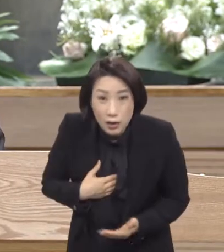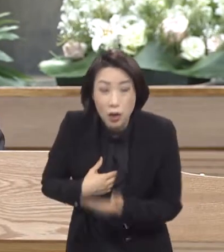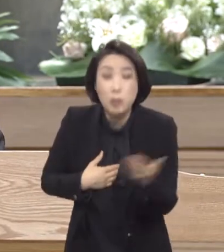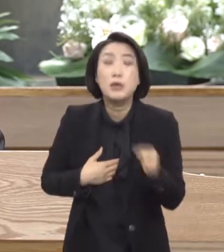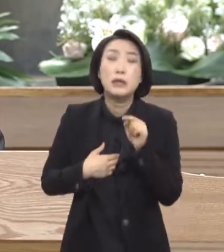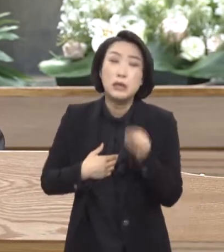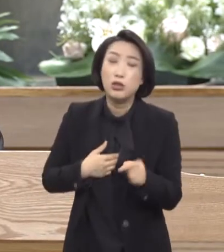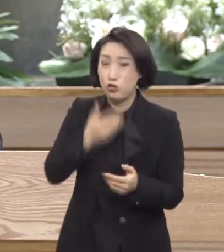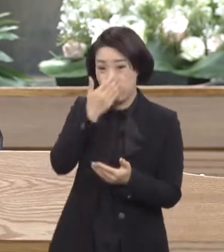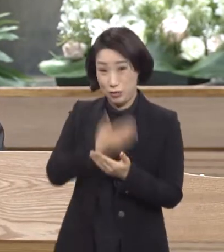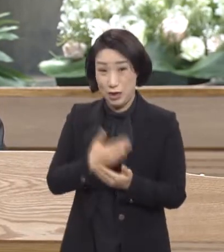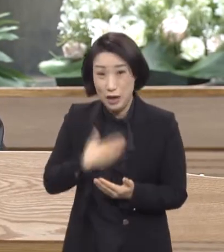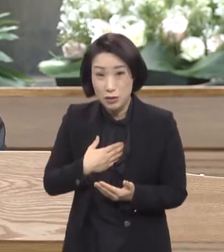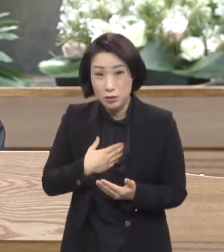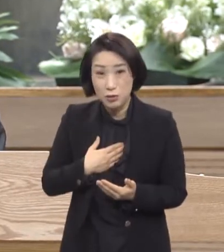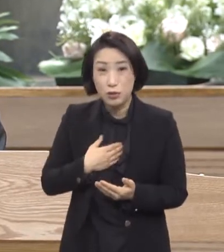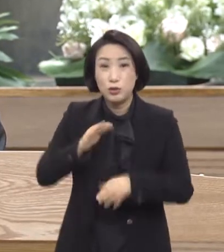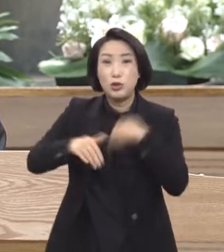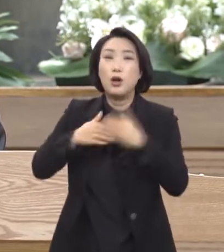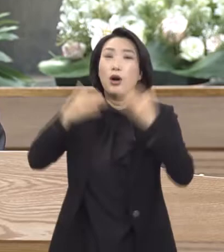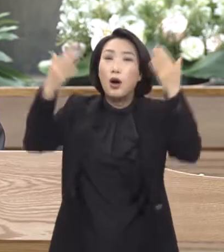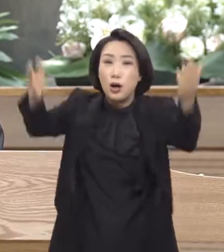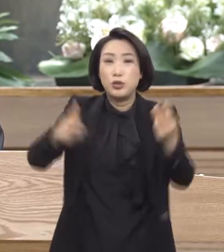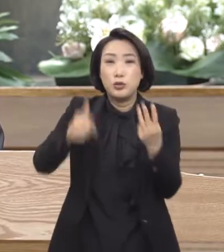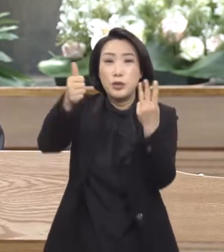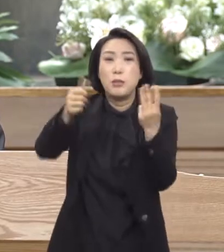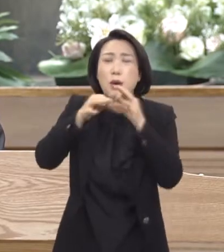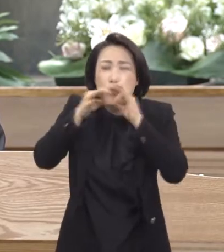그런 것이라 이 말입니다. 다 같이 주여